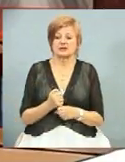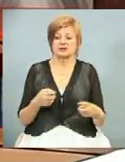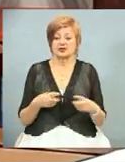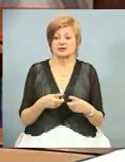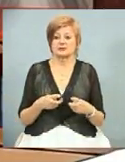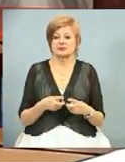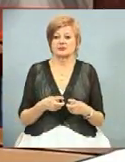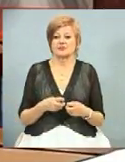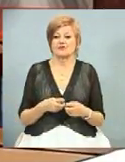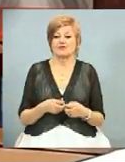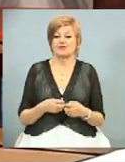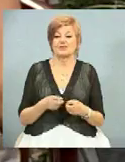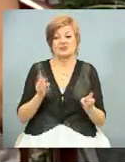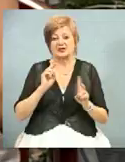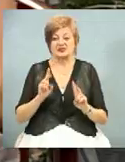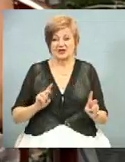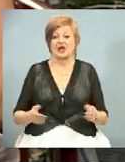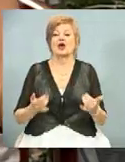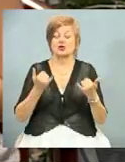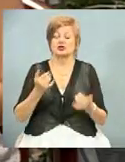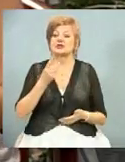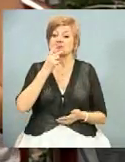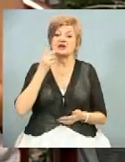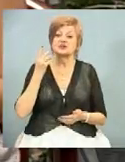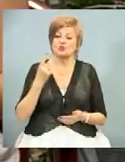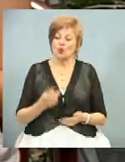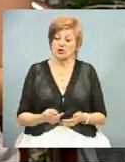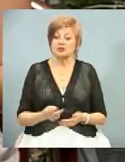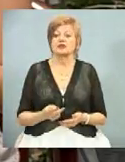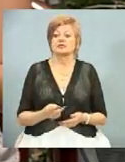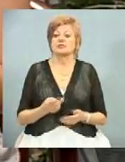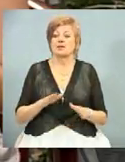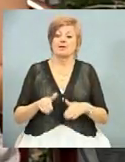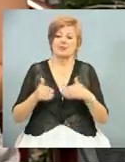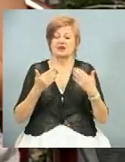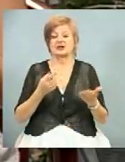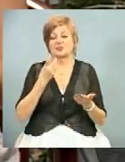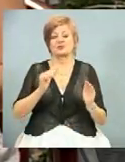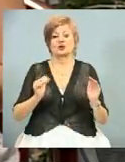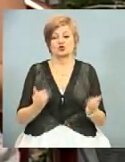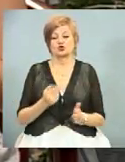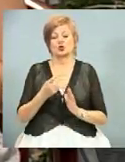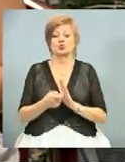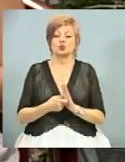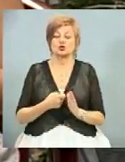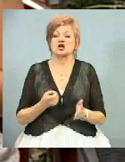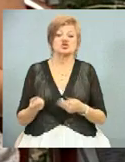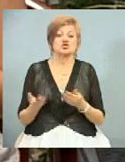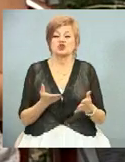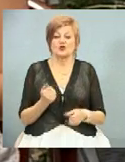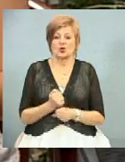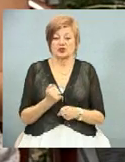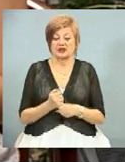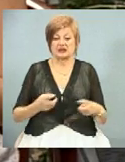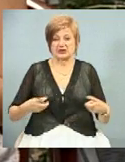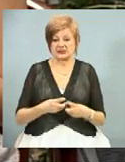Так. От якраз ми зараз про це і довідаємося. Тож, друзі, пропоную подивитися сюжет і дізнатися, з чого ж